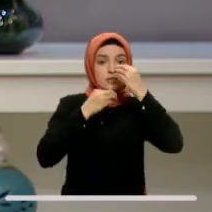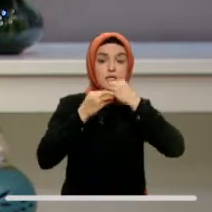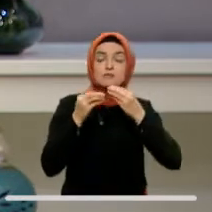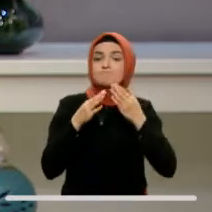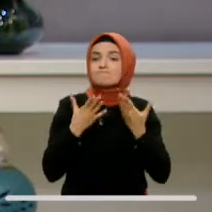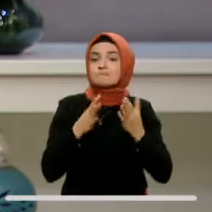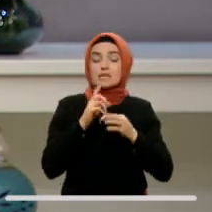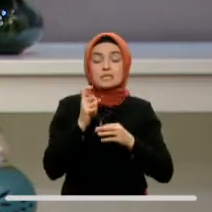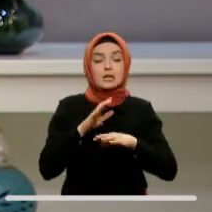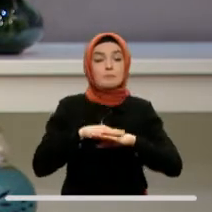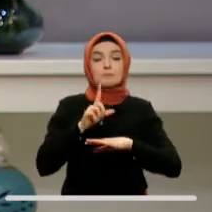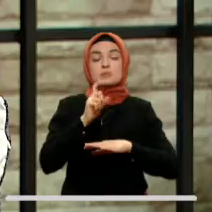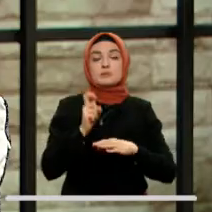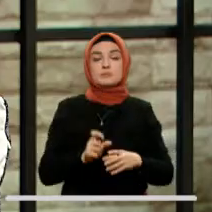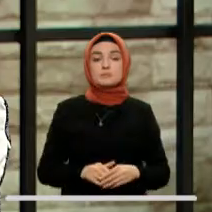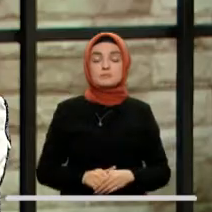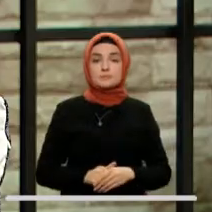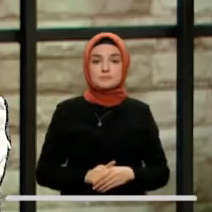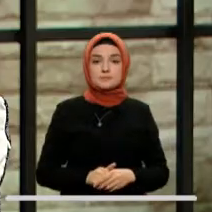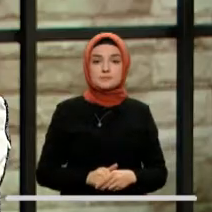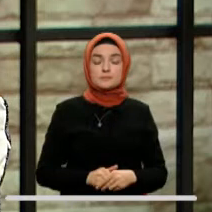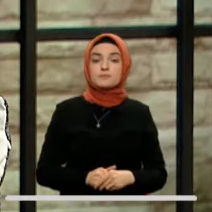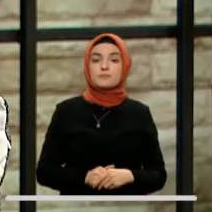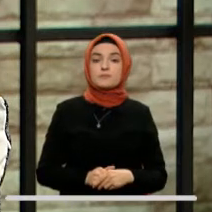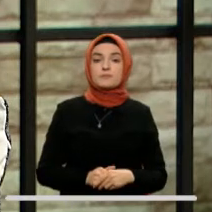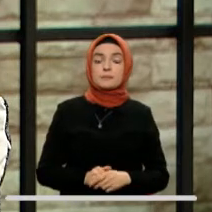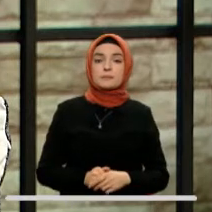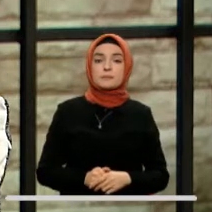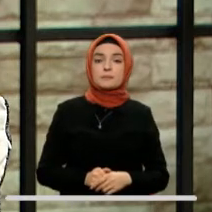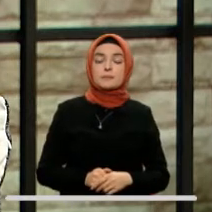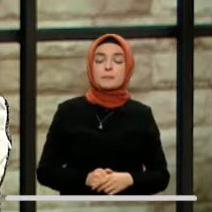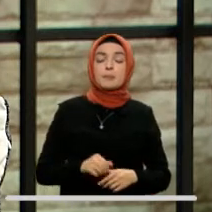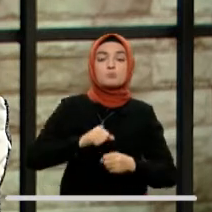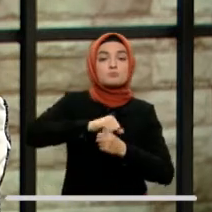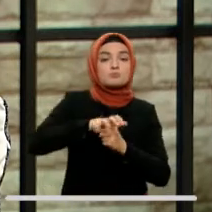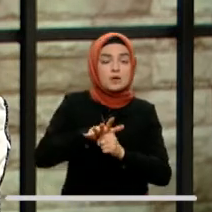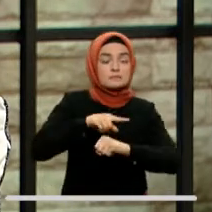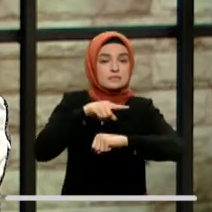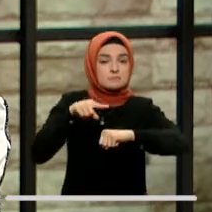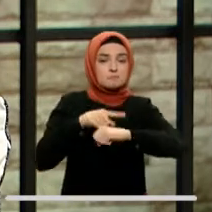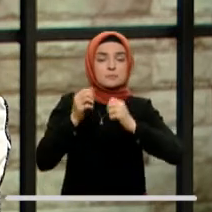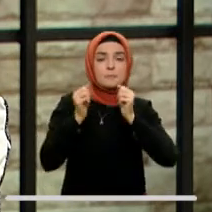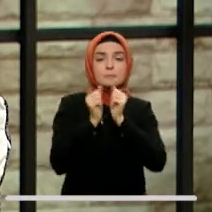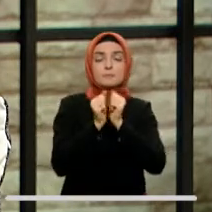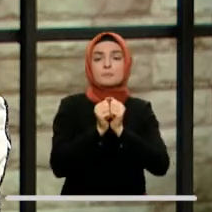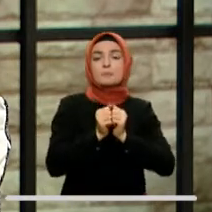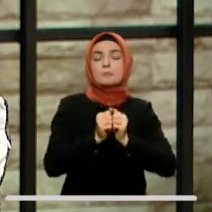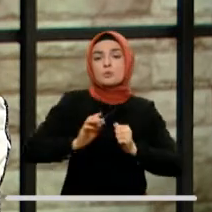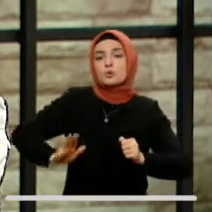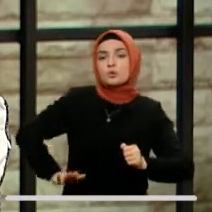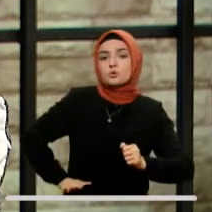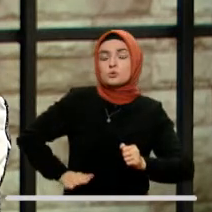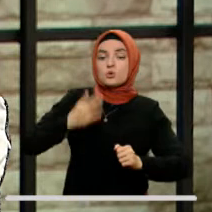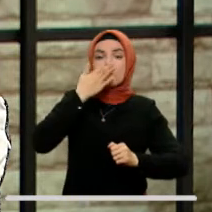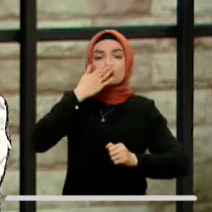neler yapılmalı? Şöyle ki aslında bu pandemi dönemiyle beraber çocukların okula gitmesi bir